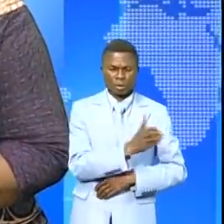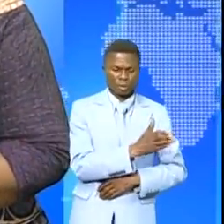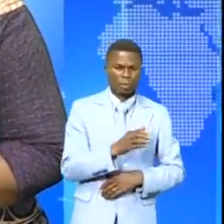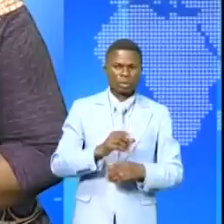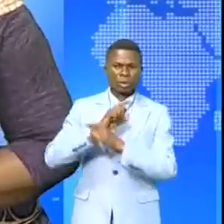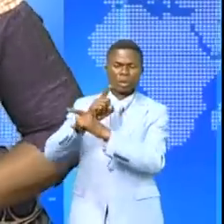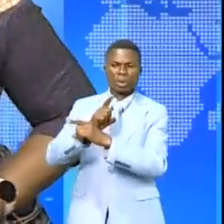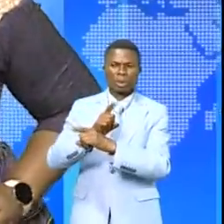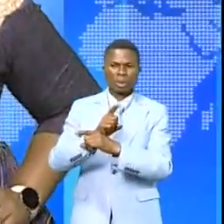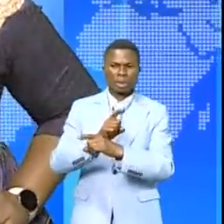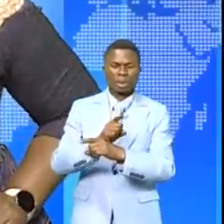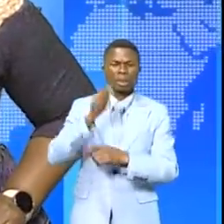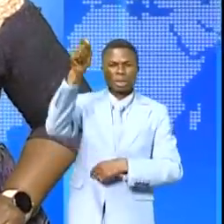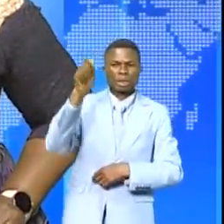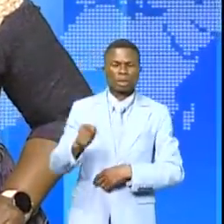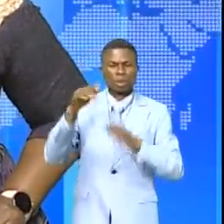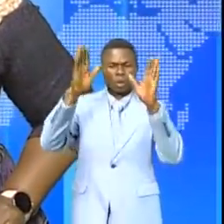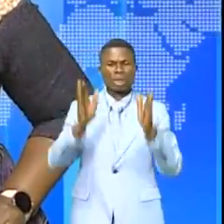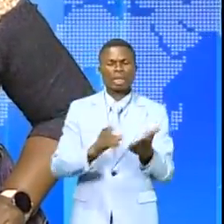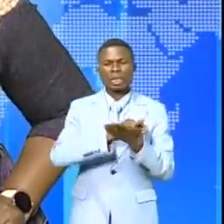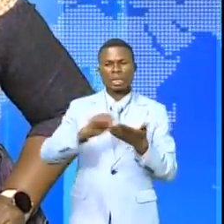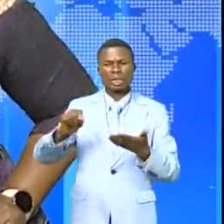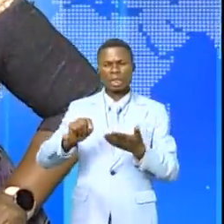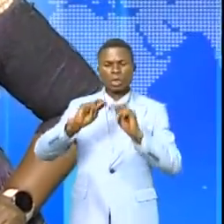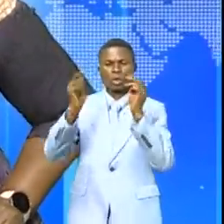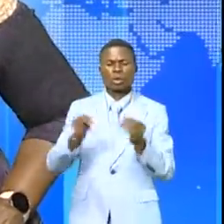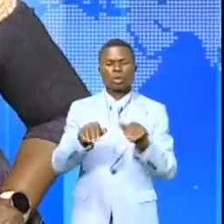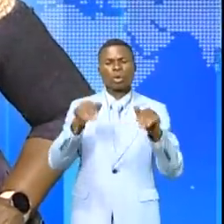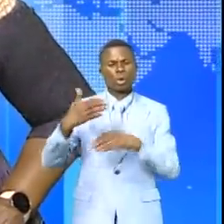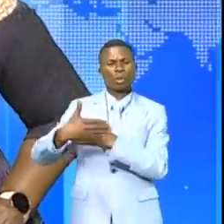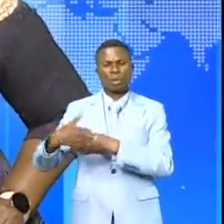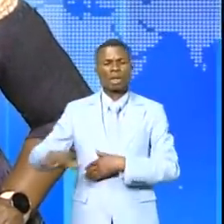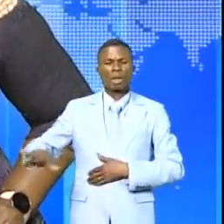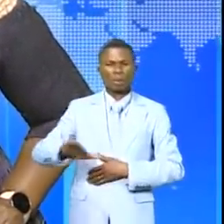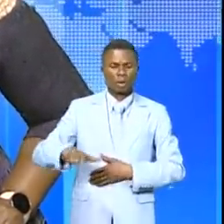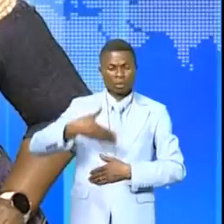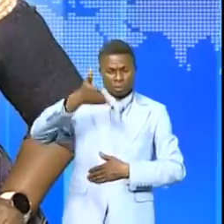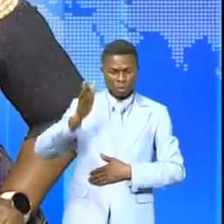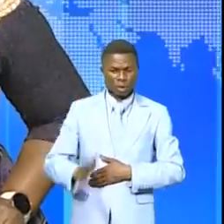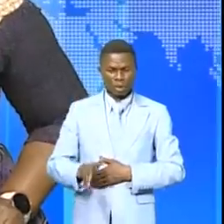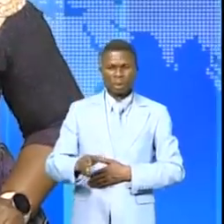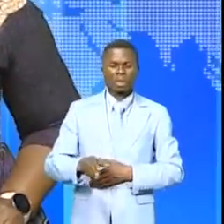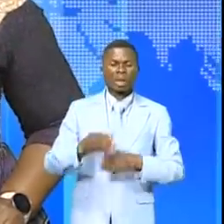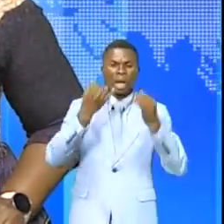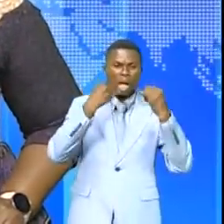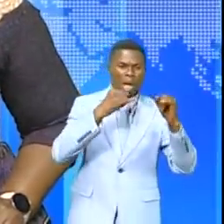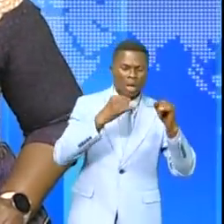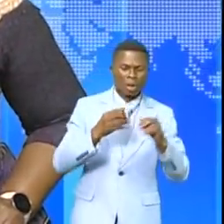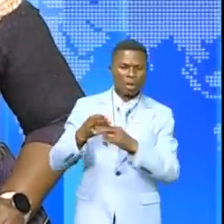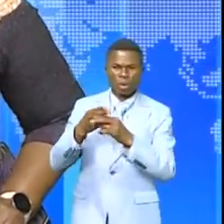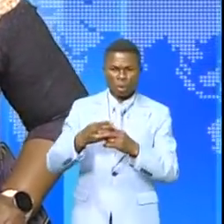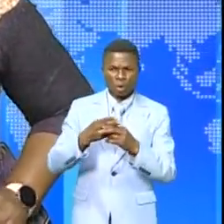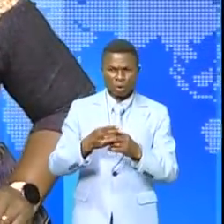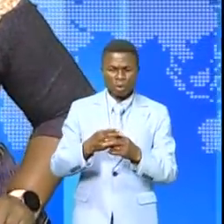le recrutement des combattants étrangers dans le camp des réfugiés des pays voisins? Les experts de renseignement et de sécurité de 5 pays